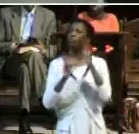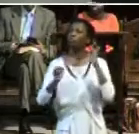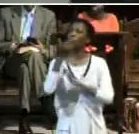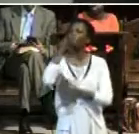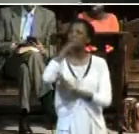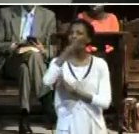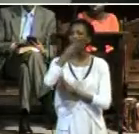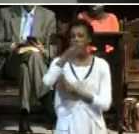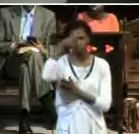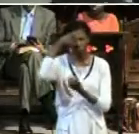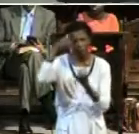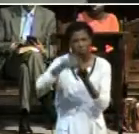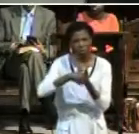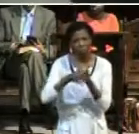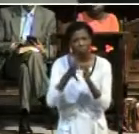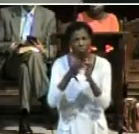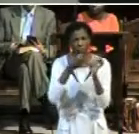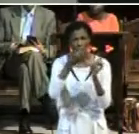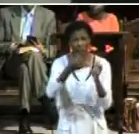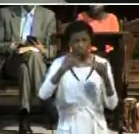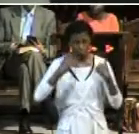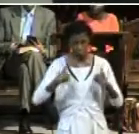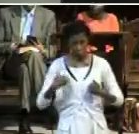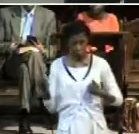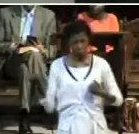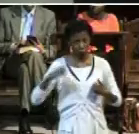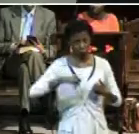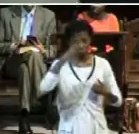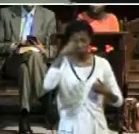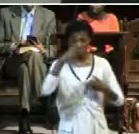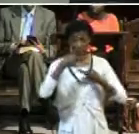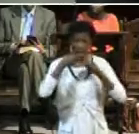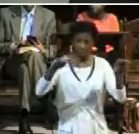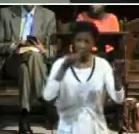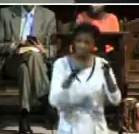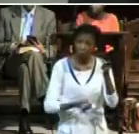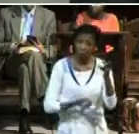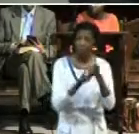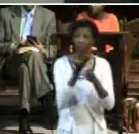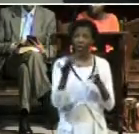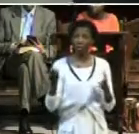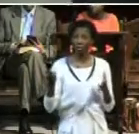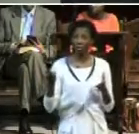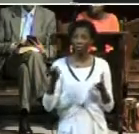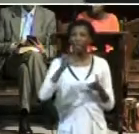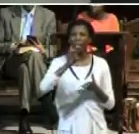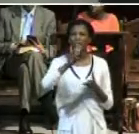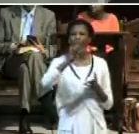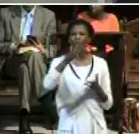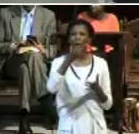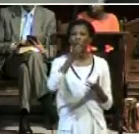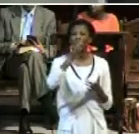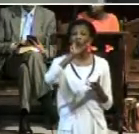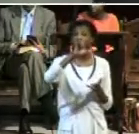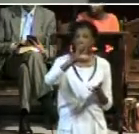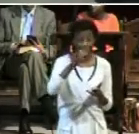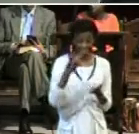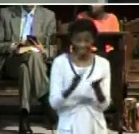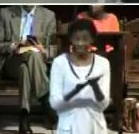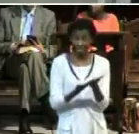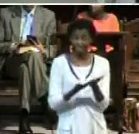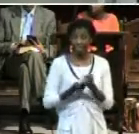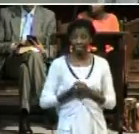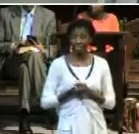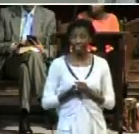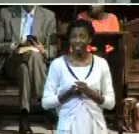vous rappelle, a dit « Je suis venu annoncer une bonne nouvelle. » Évangile. Nous sommes au cœur de l'Évangile. Mais